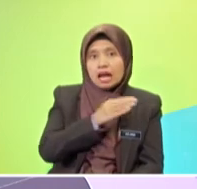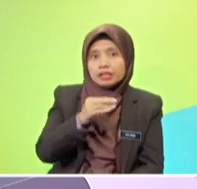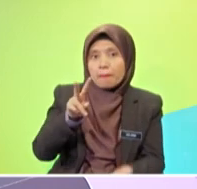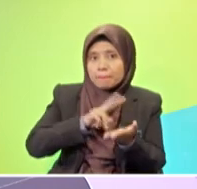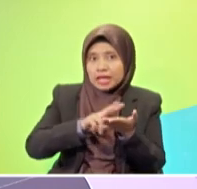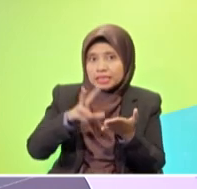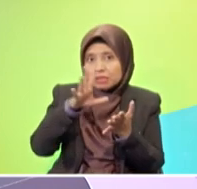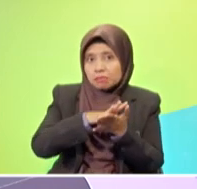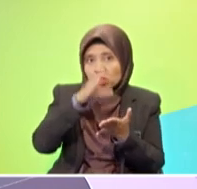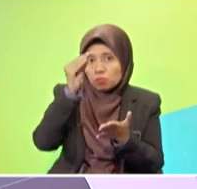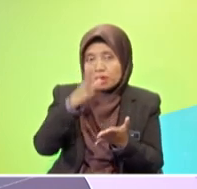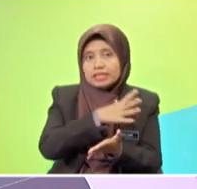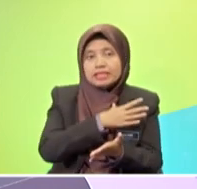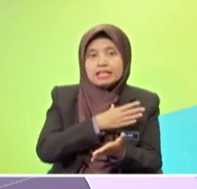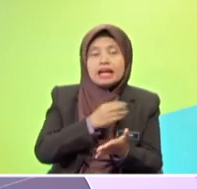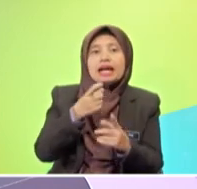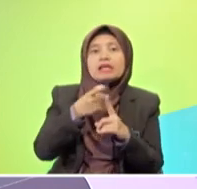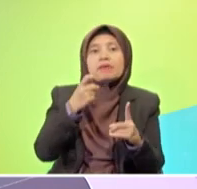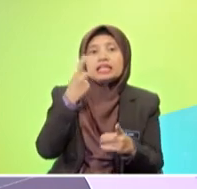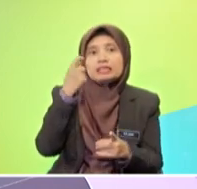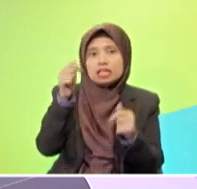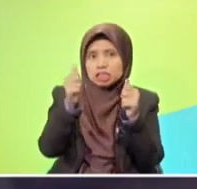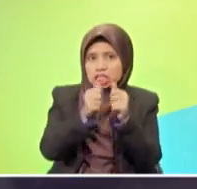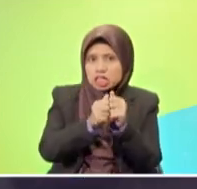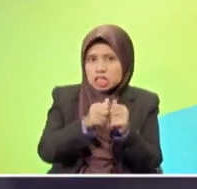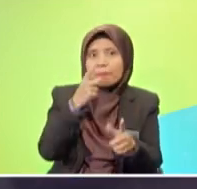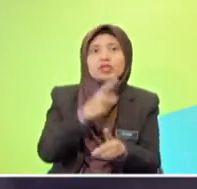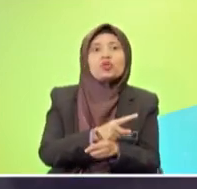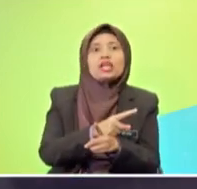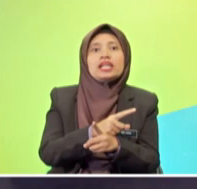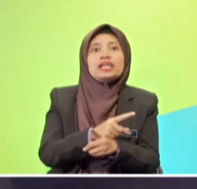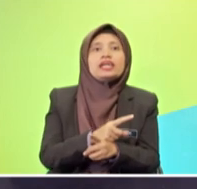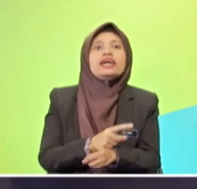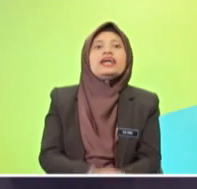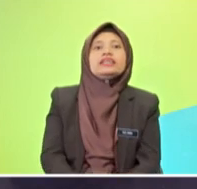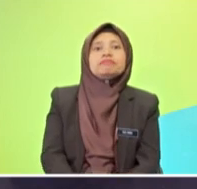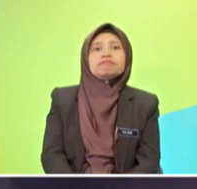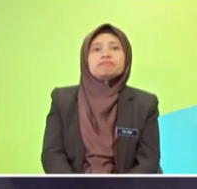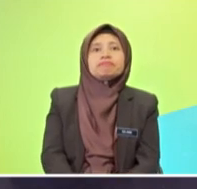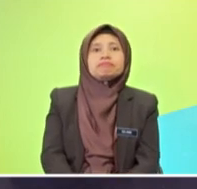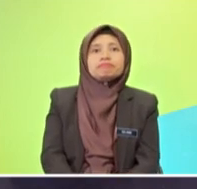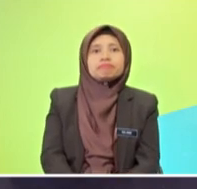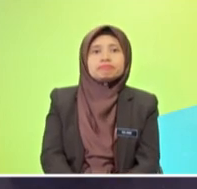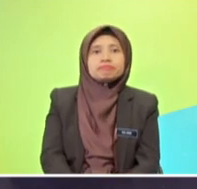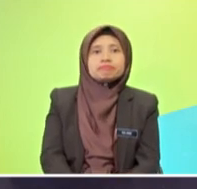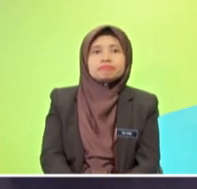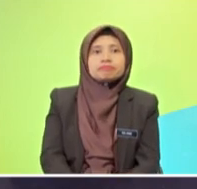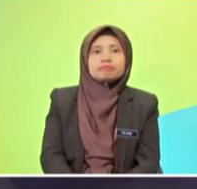dan tepat kalau budidaya enak bagi banyak-banyak bintang Ivan angkat dia menandakan berapa bintang kita bagi kita